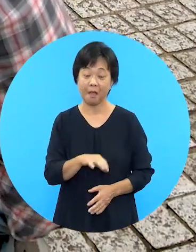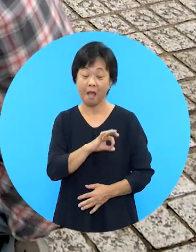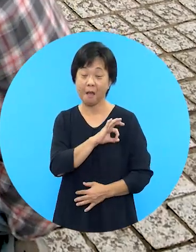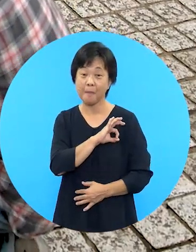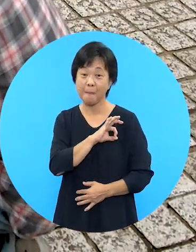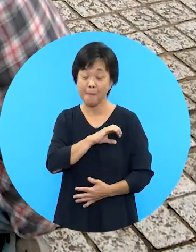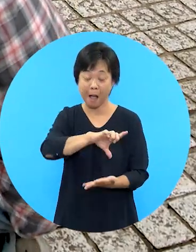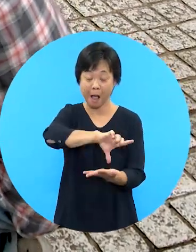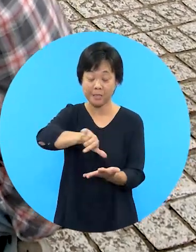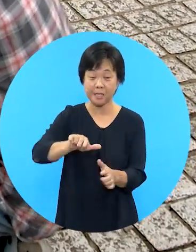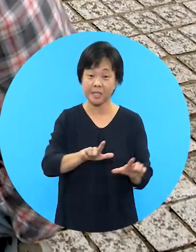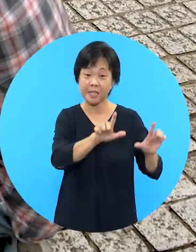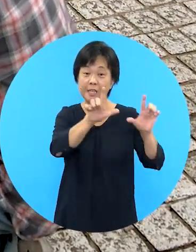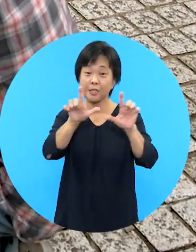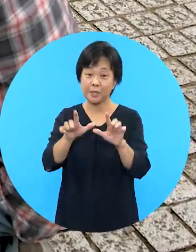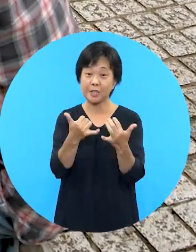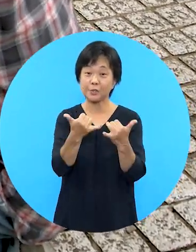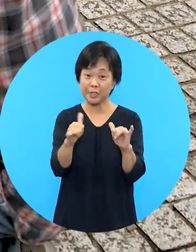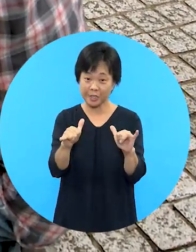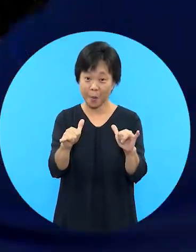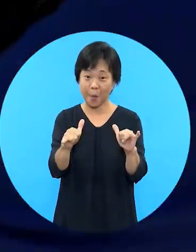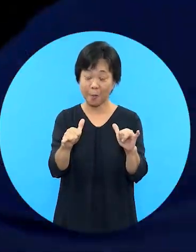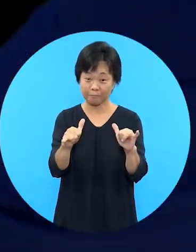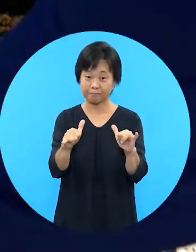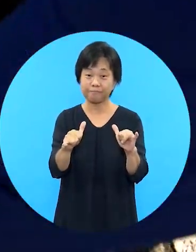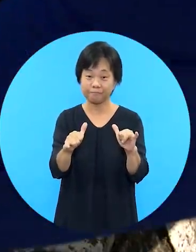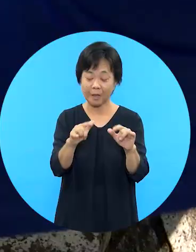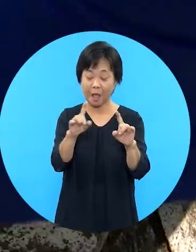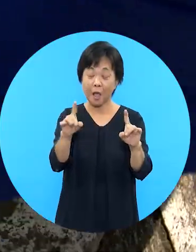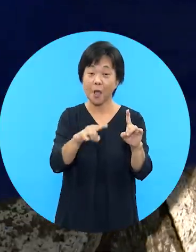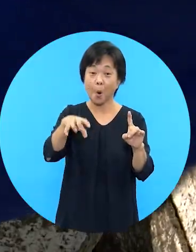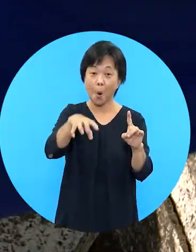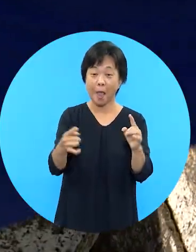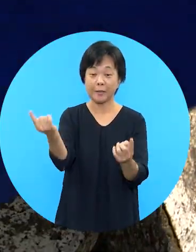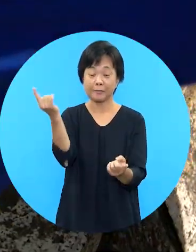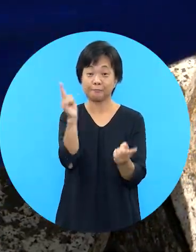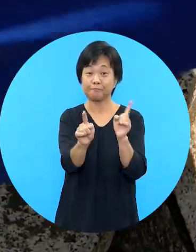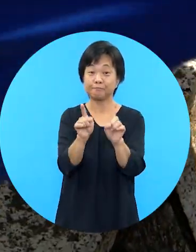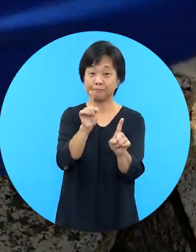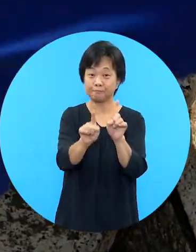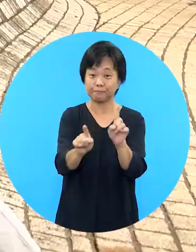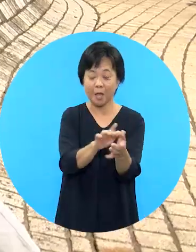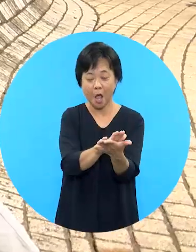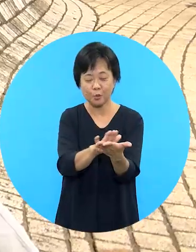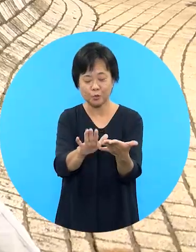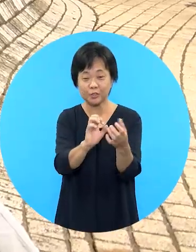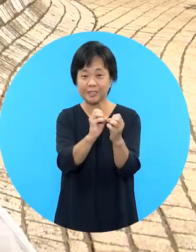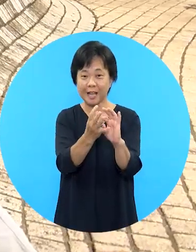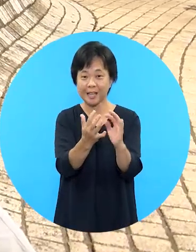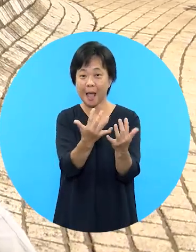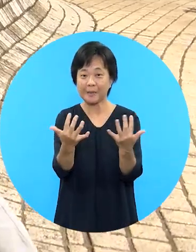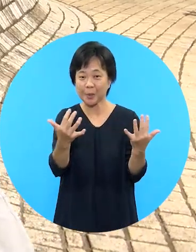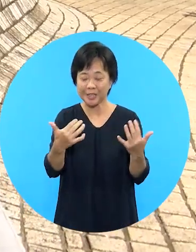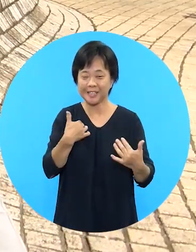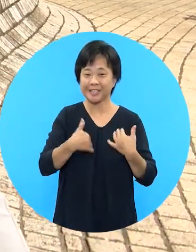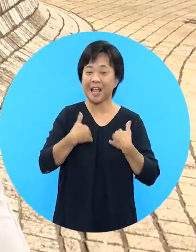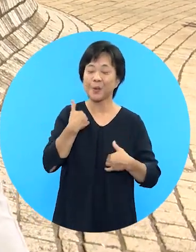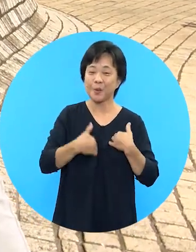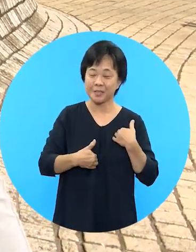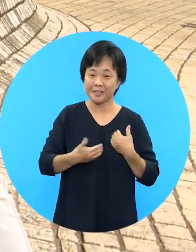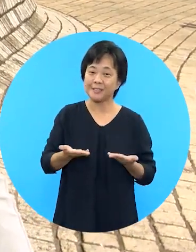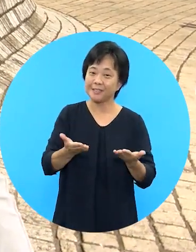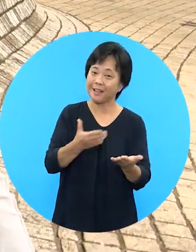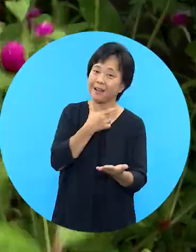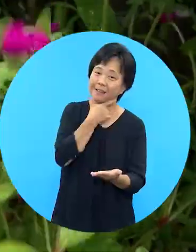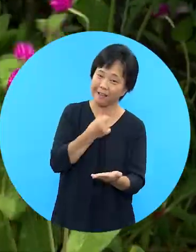メンバーは地域に暮らす住民の方々で、公園を訪れる人たちに美しい花や緑を楽しんでもらおう